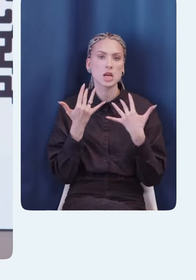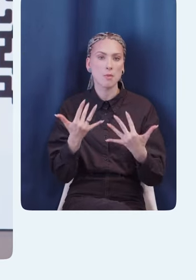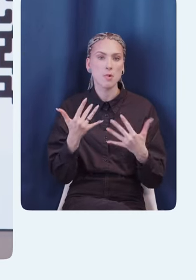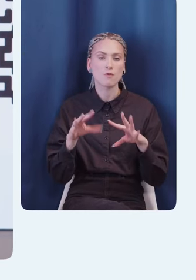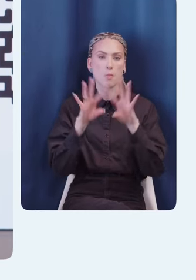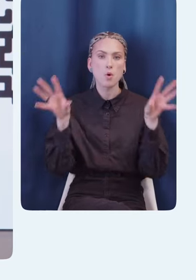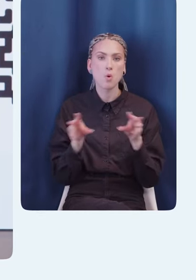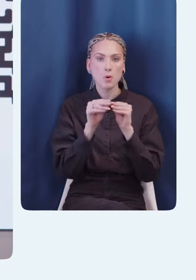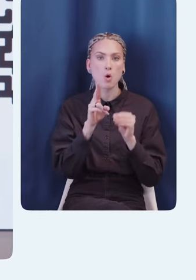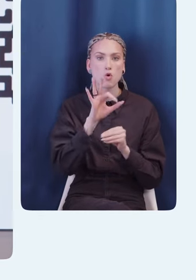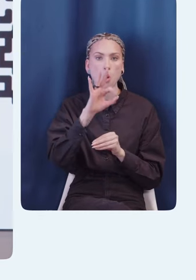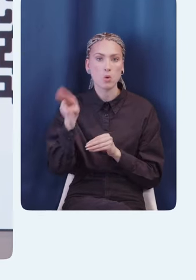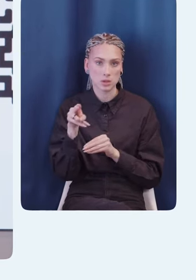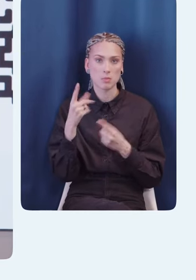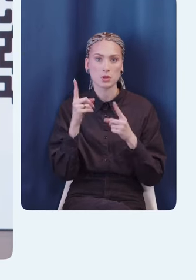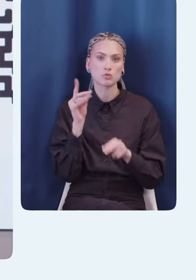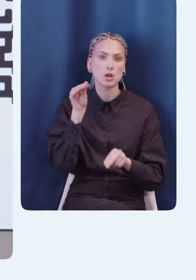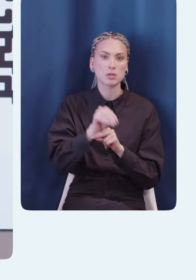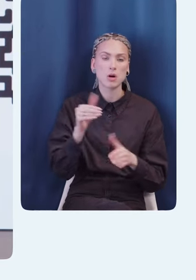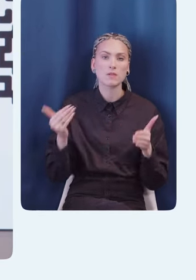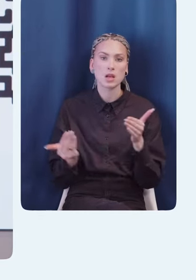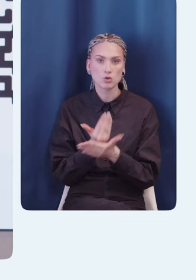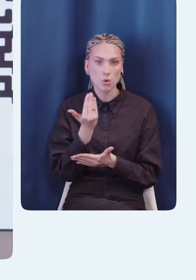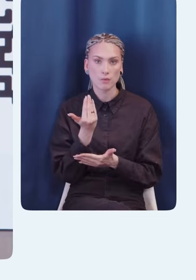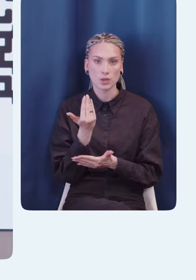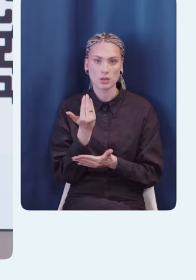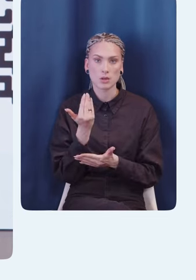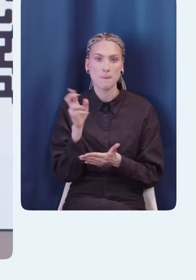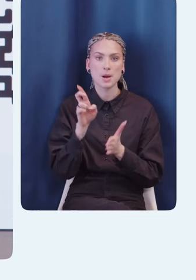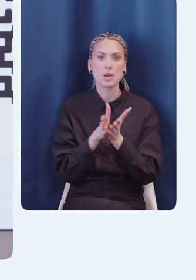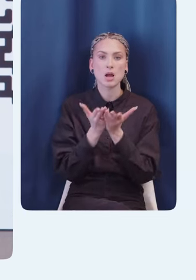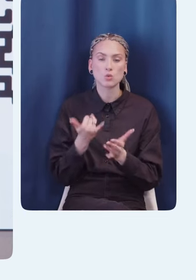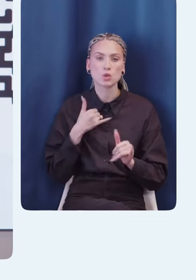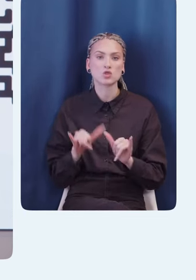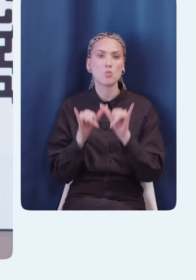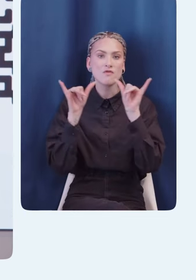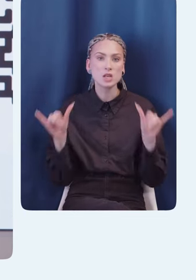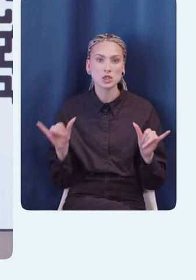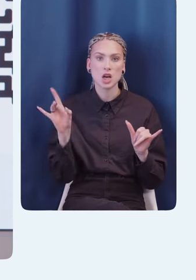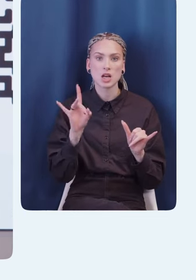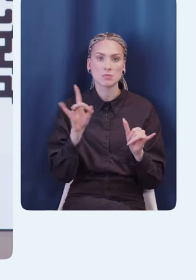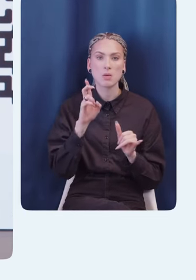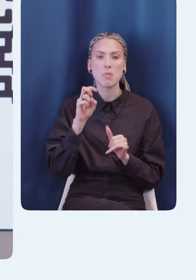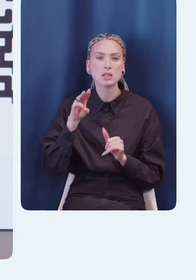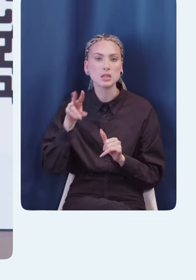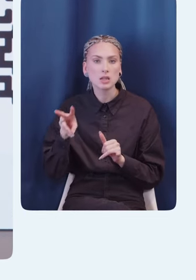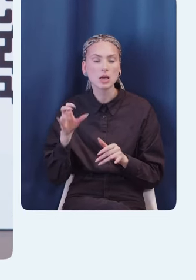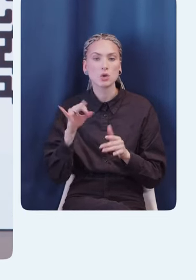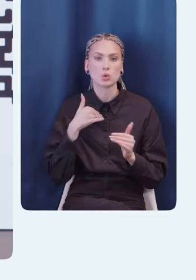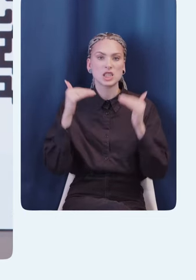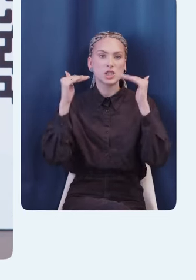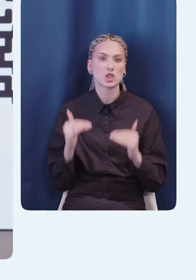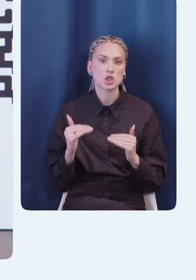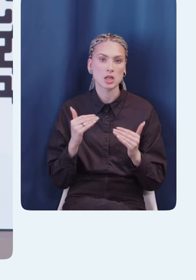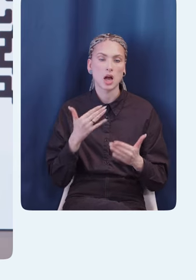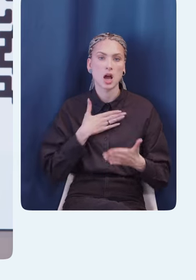кода, потому что, добавляя новые там какие-то библиотеки, у нас увеличивается размер бандла, и тем самым у нас снижаются